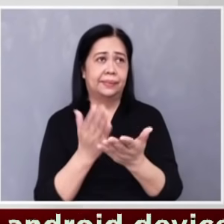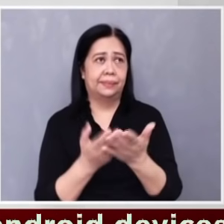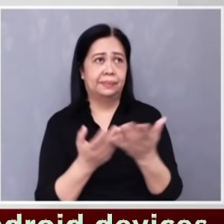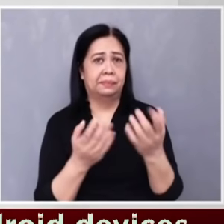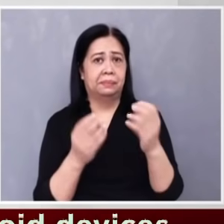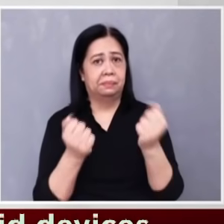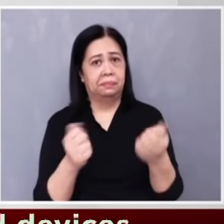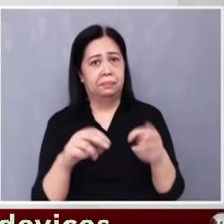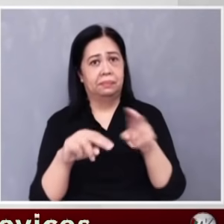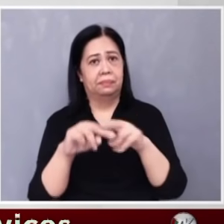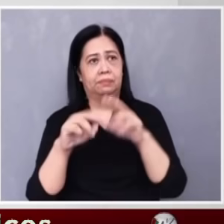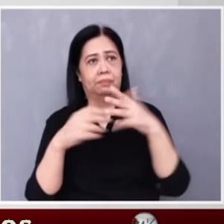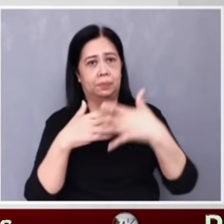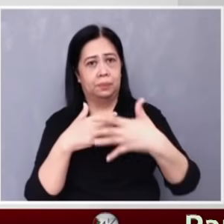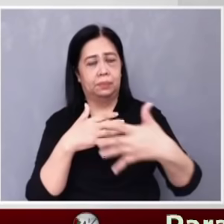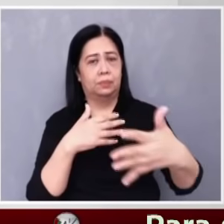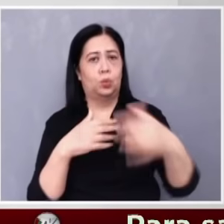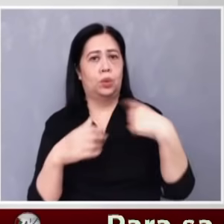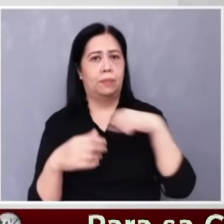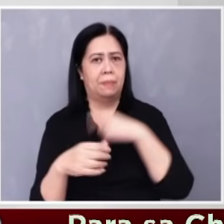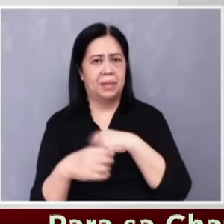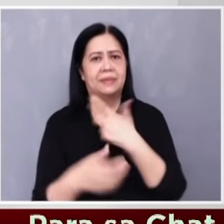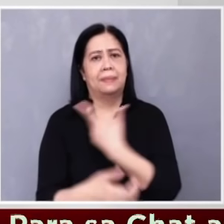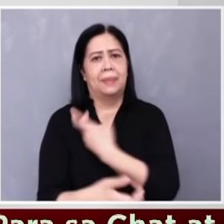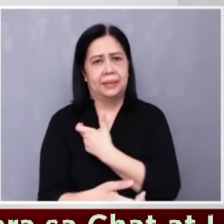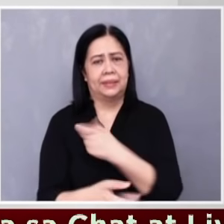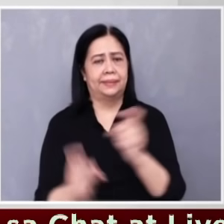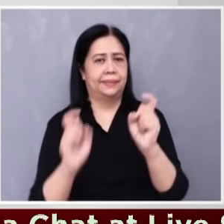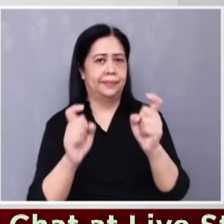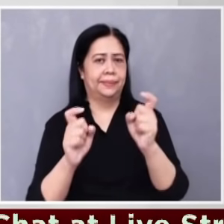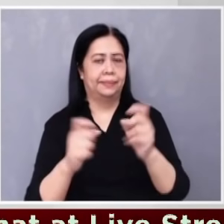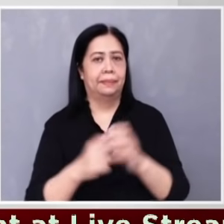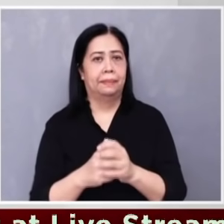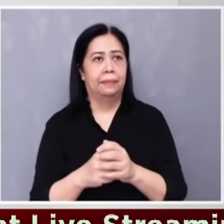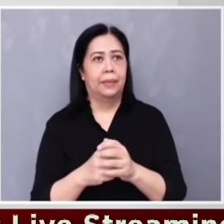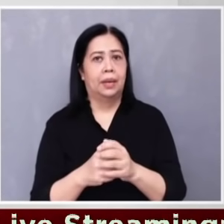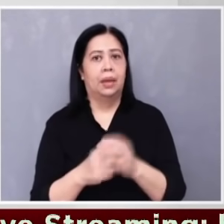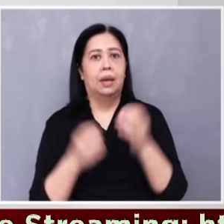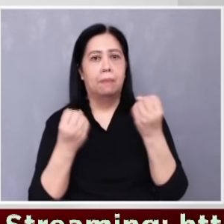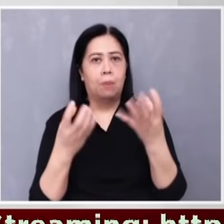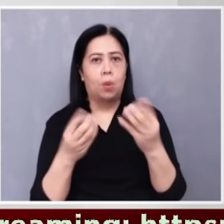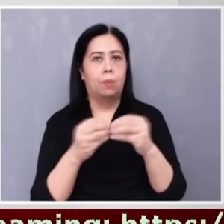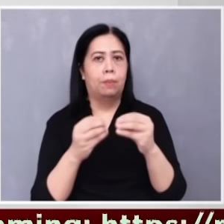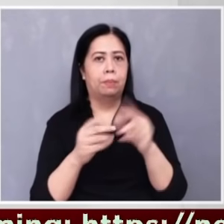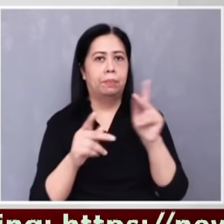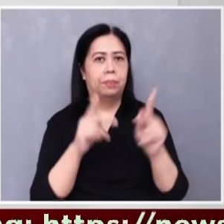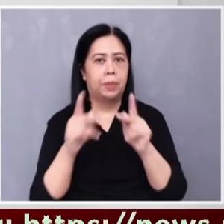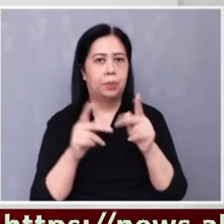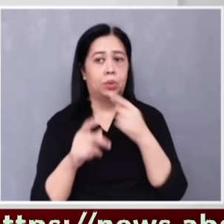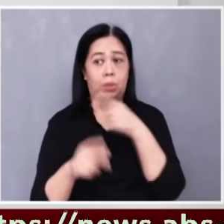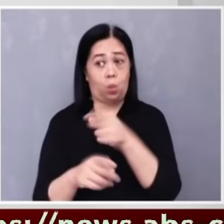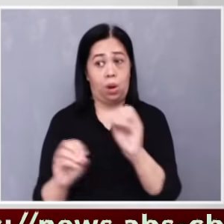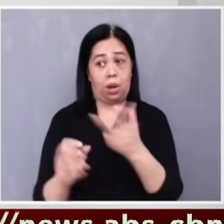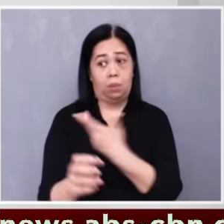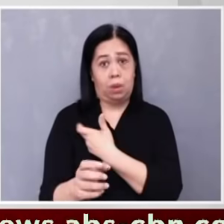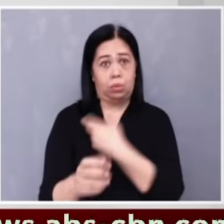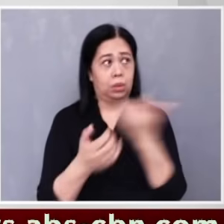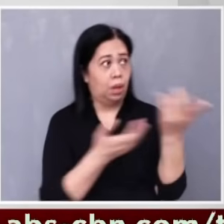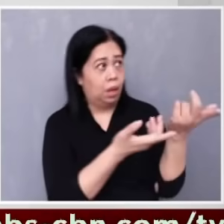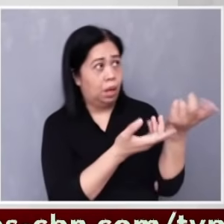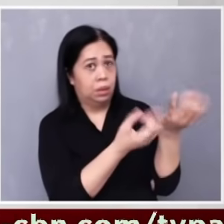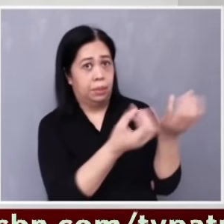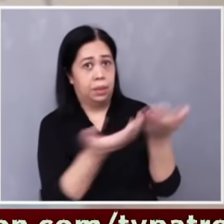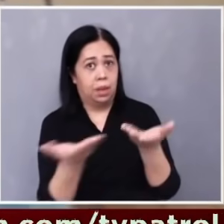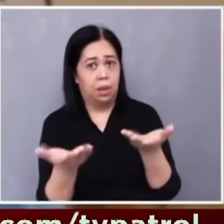Over time. We must vaccinate immediately as many people. Sabi nila, oh, wala kayong bakuna ngayon, ang dami na. So there is no